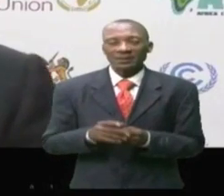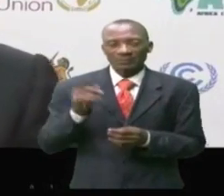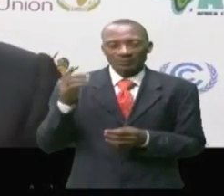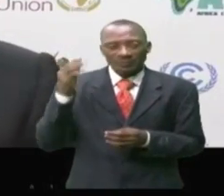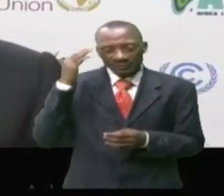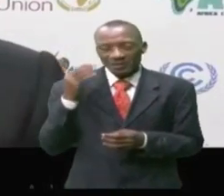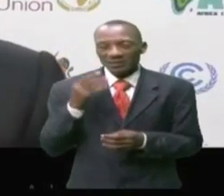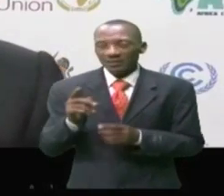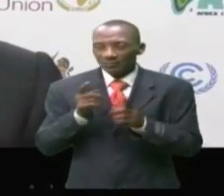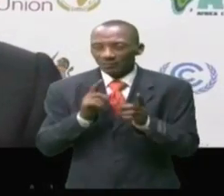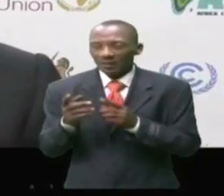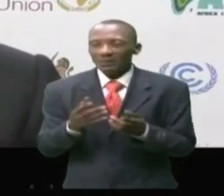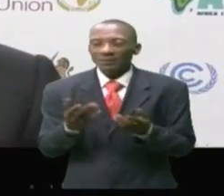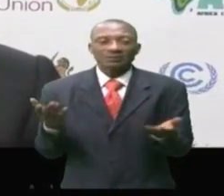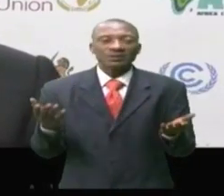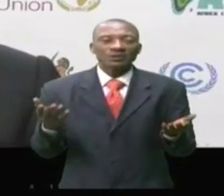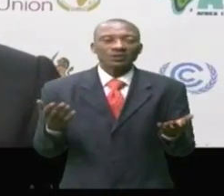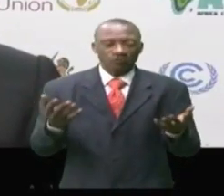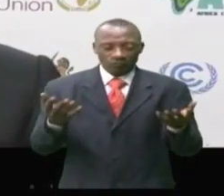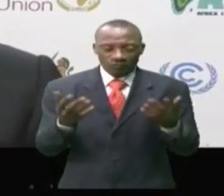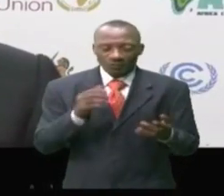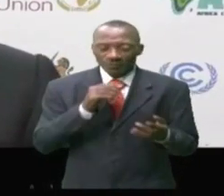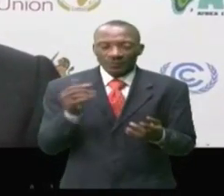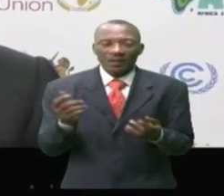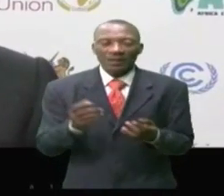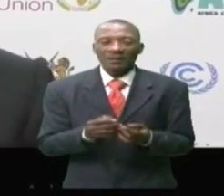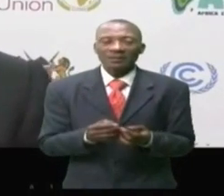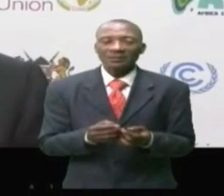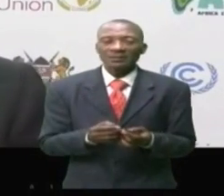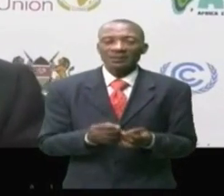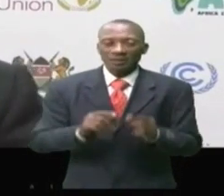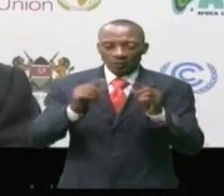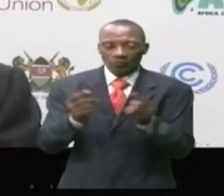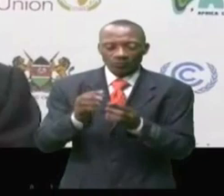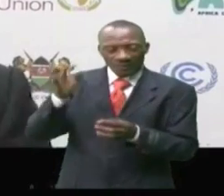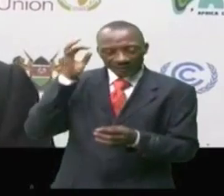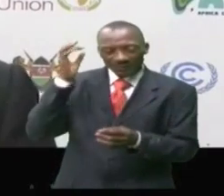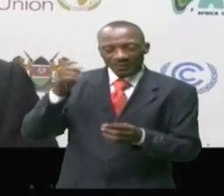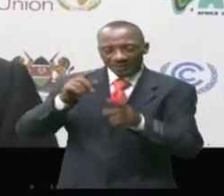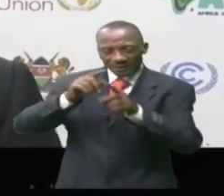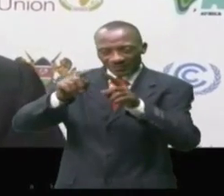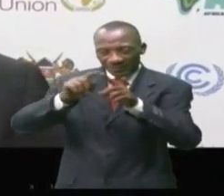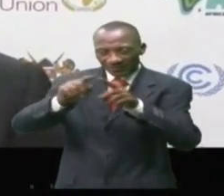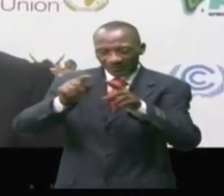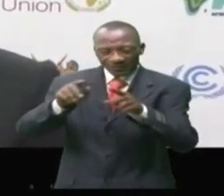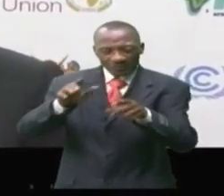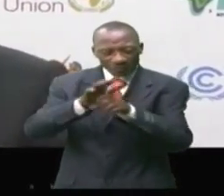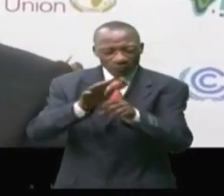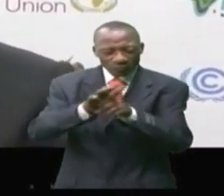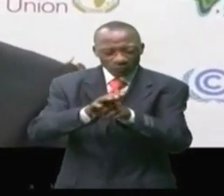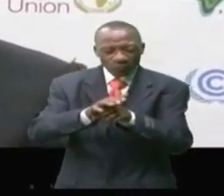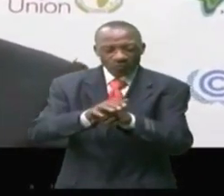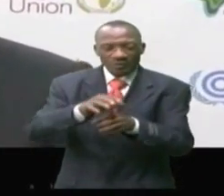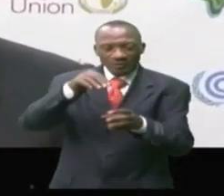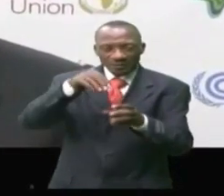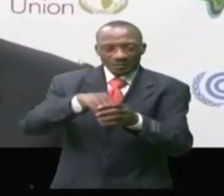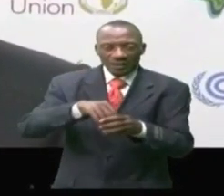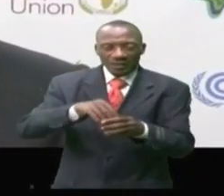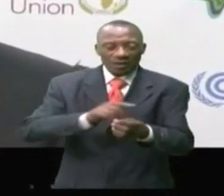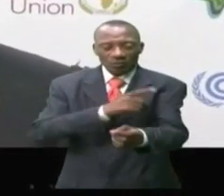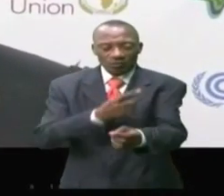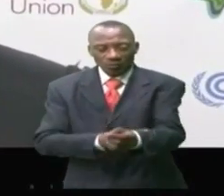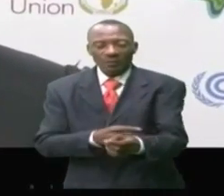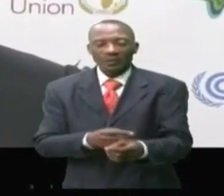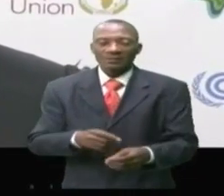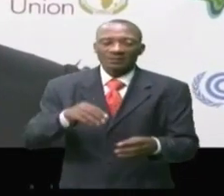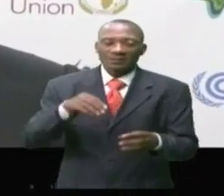que nous puissions avoir cet examen, nous prenons une disposition transitoire qui permette à ce que